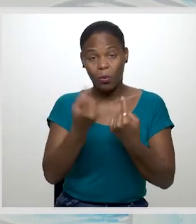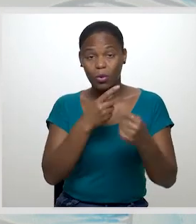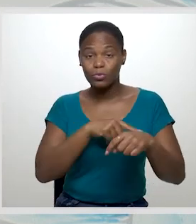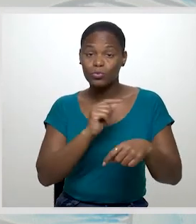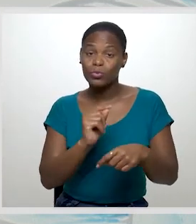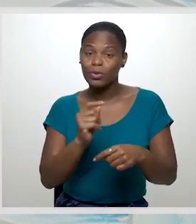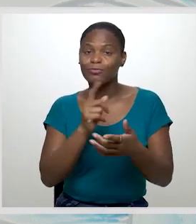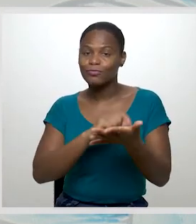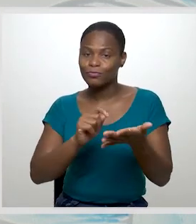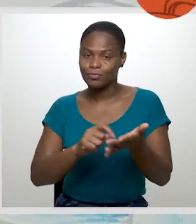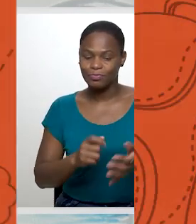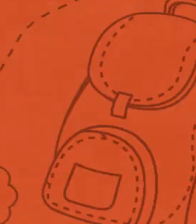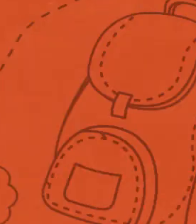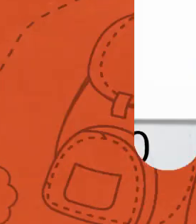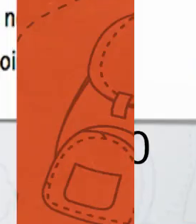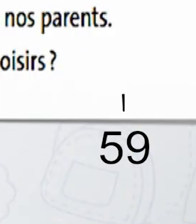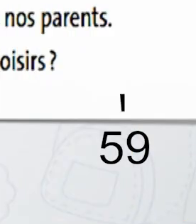secondes pour le résoudre.